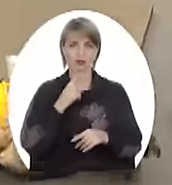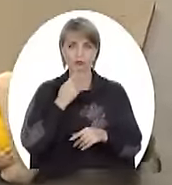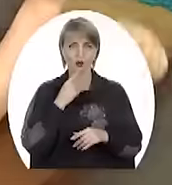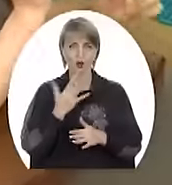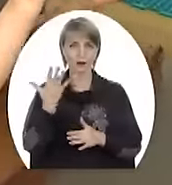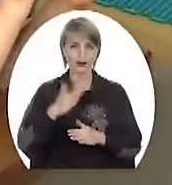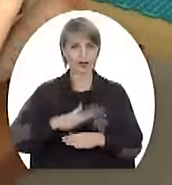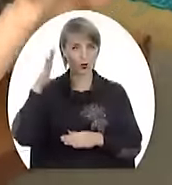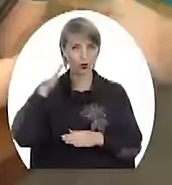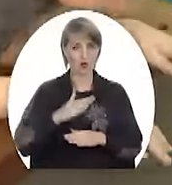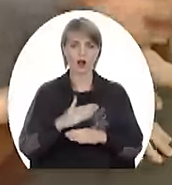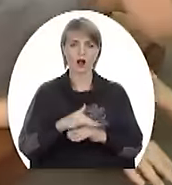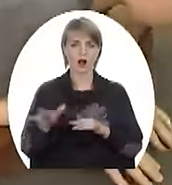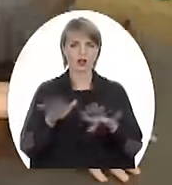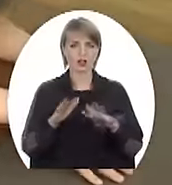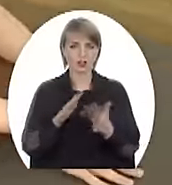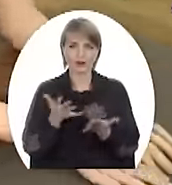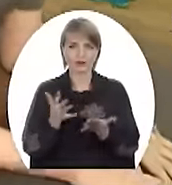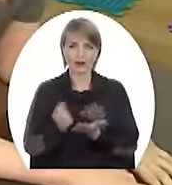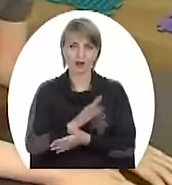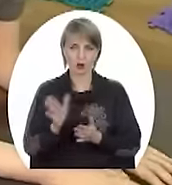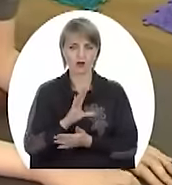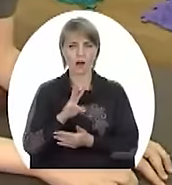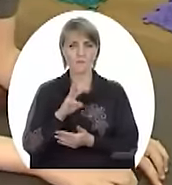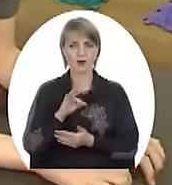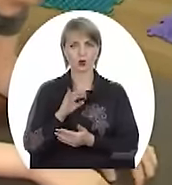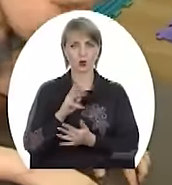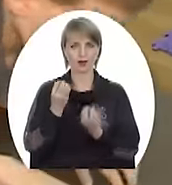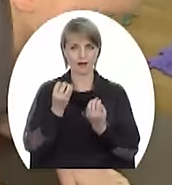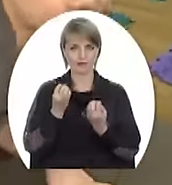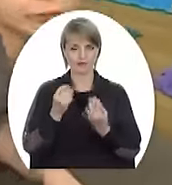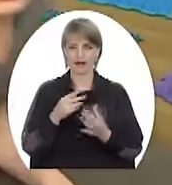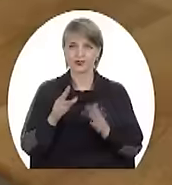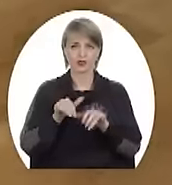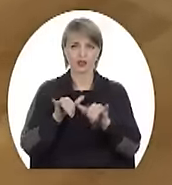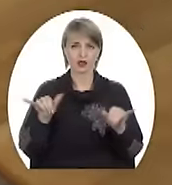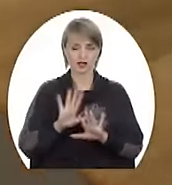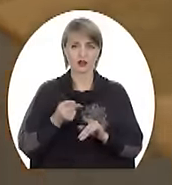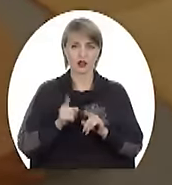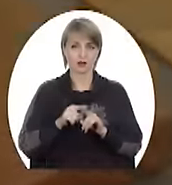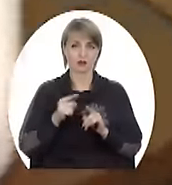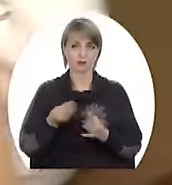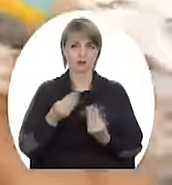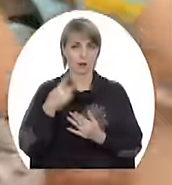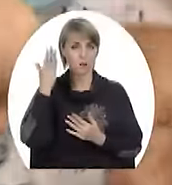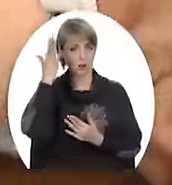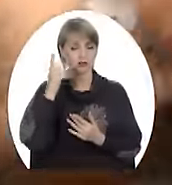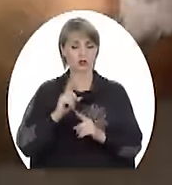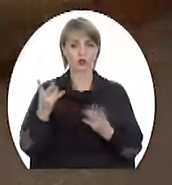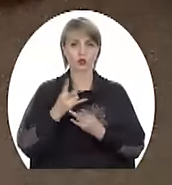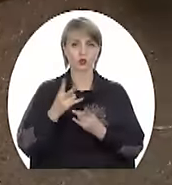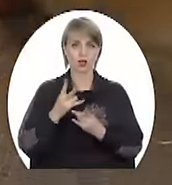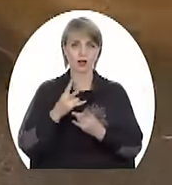затрудняются поднять руку, движения неловкие, моторика не развита. Это натолкнуло нас на мысль о том,